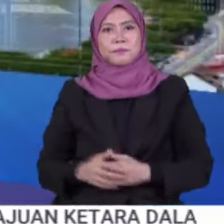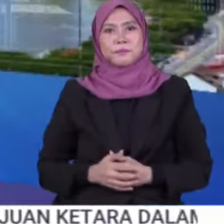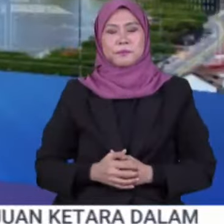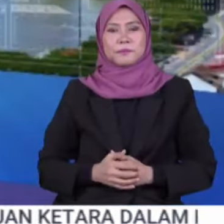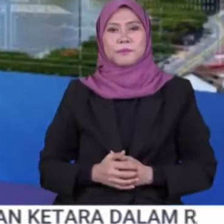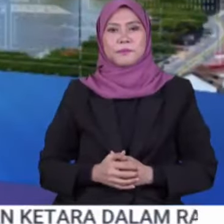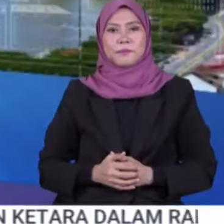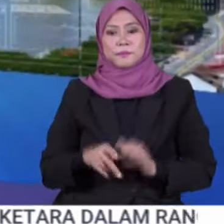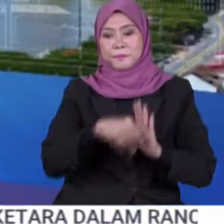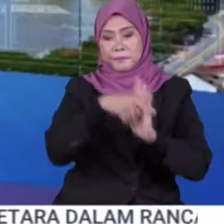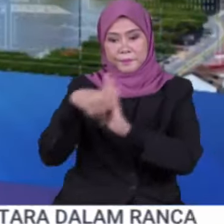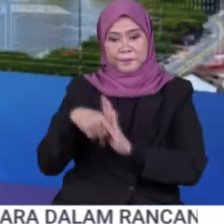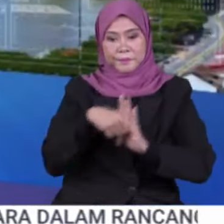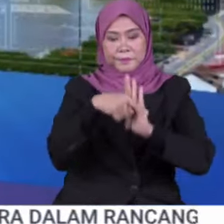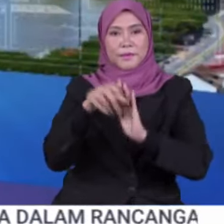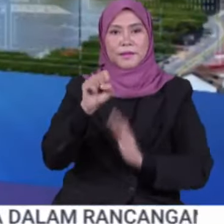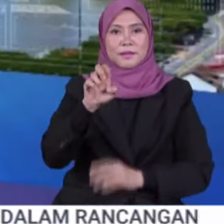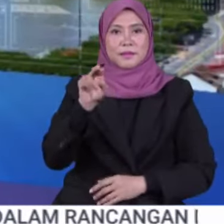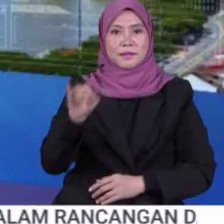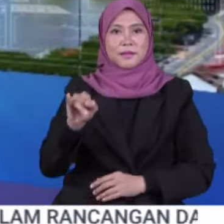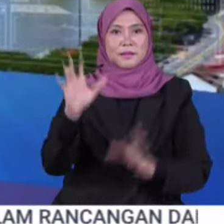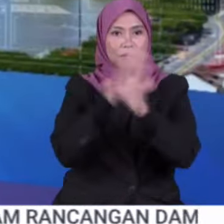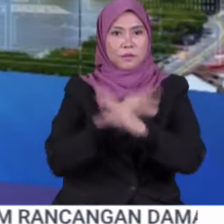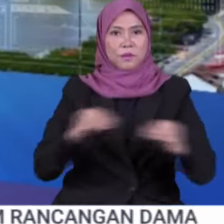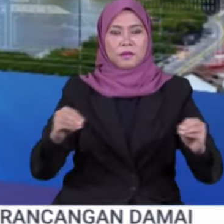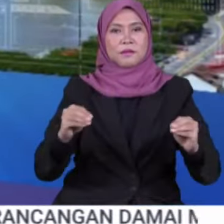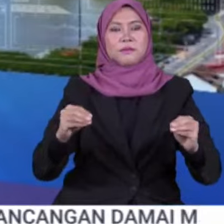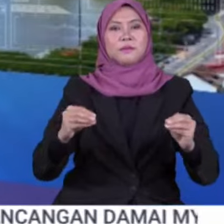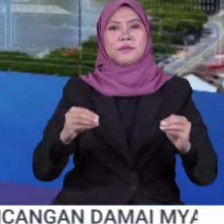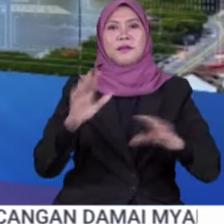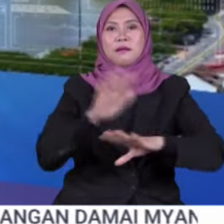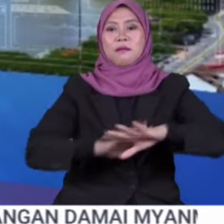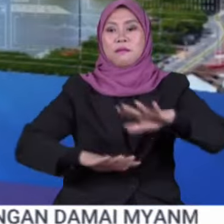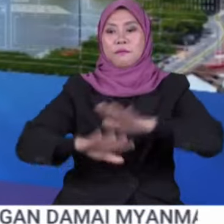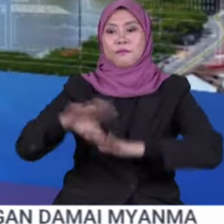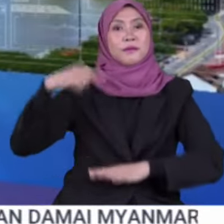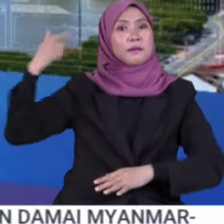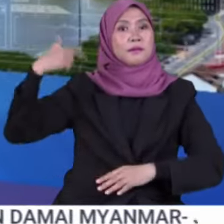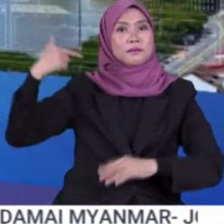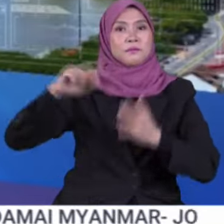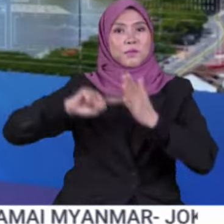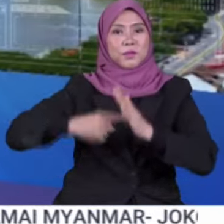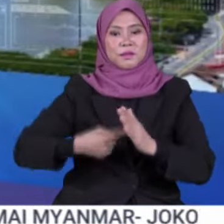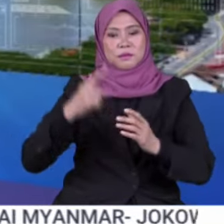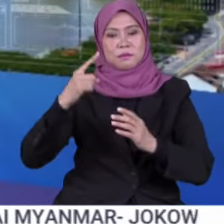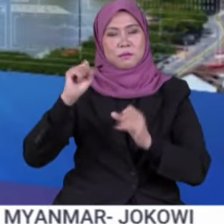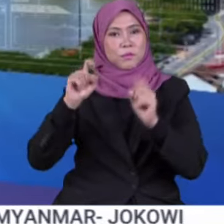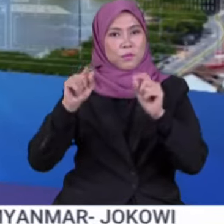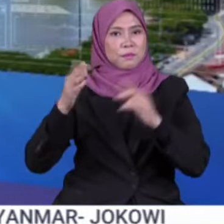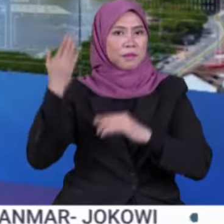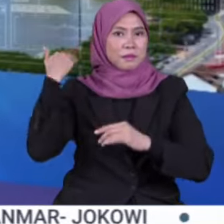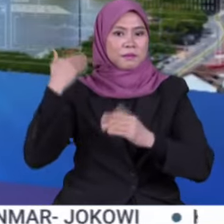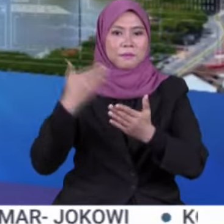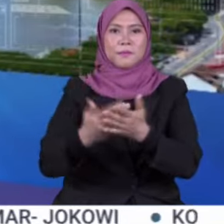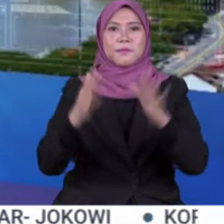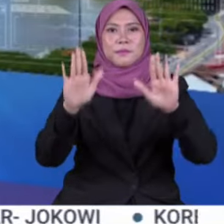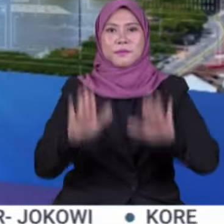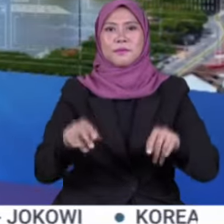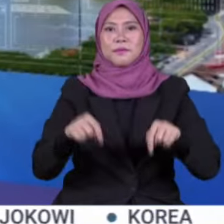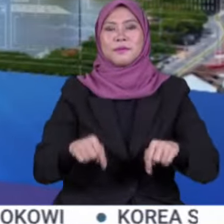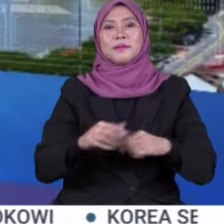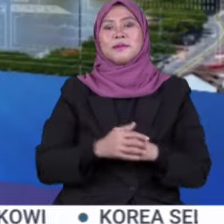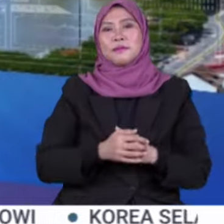Saudara, pameran seni budaya Sarawak telah menonjol di Minggu Craft London yang berlangsung bermula Sabtu lepas hingga Ahad ini. Premier